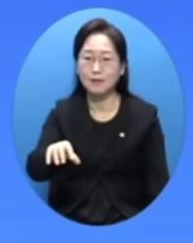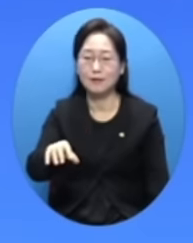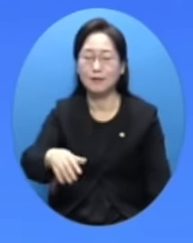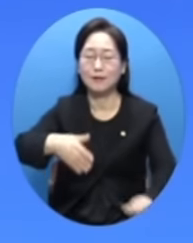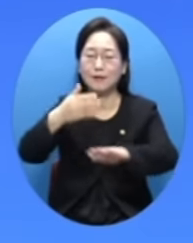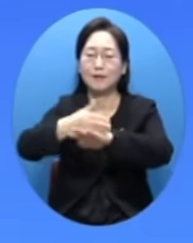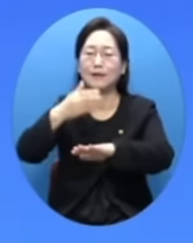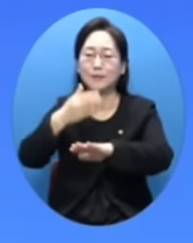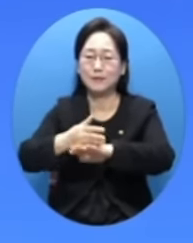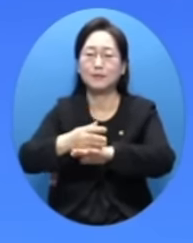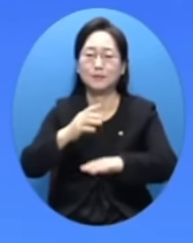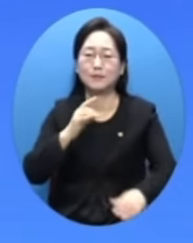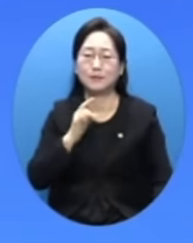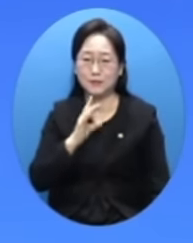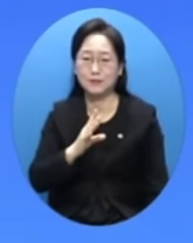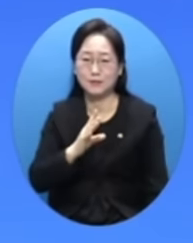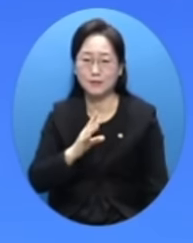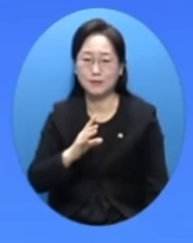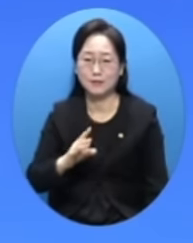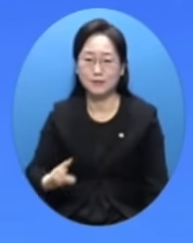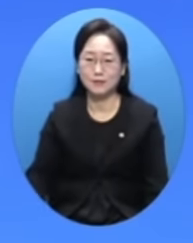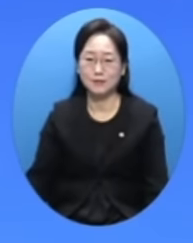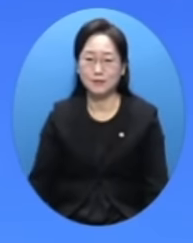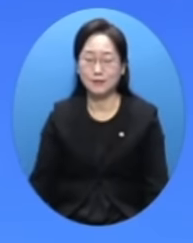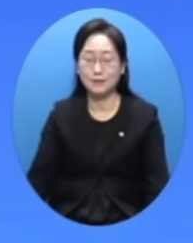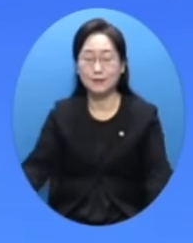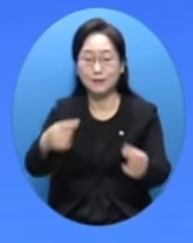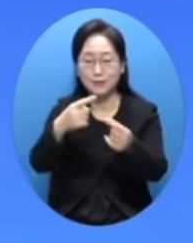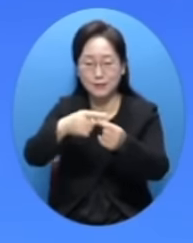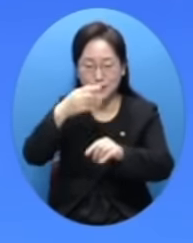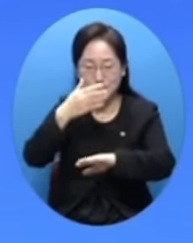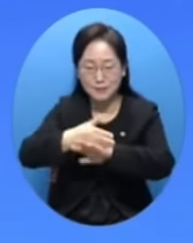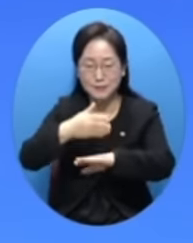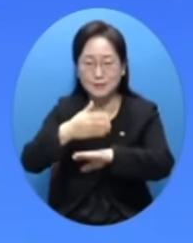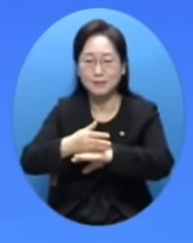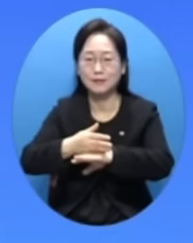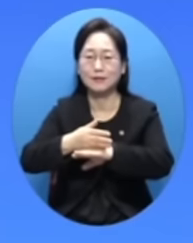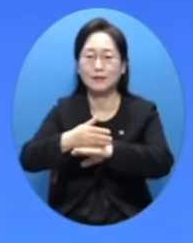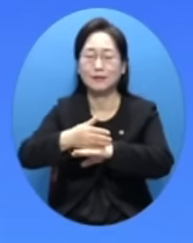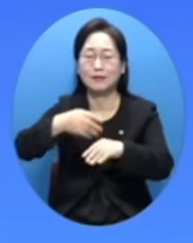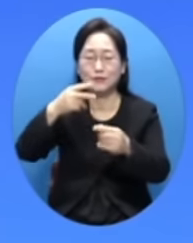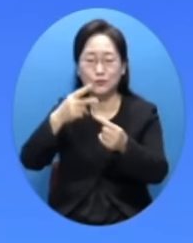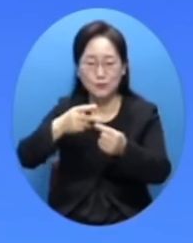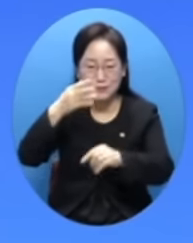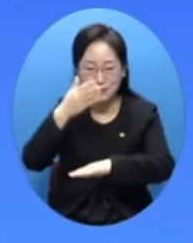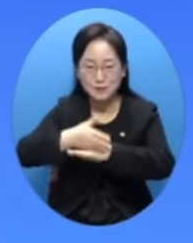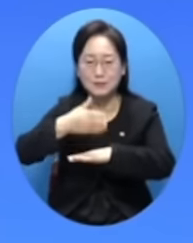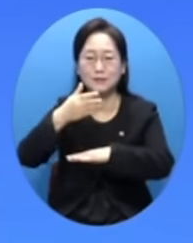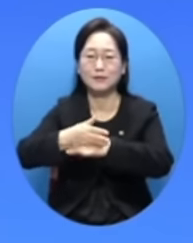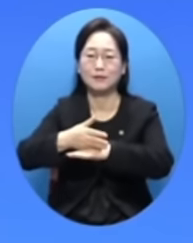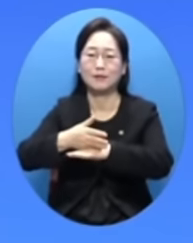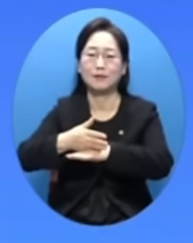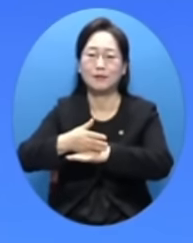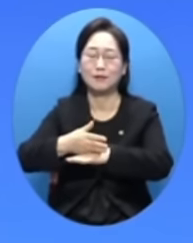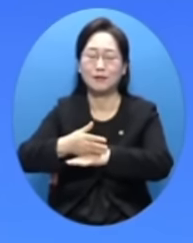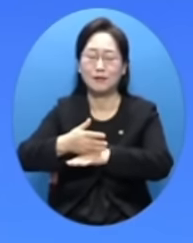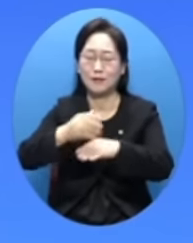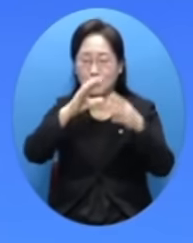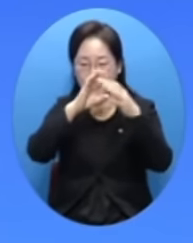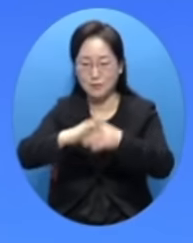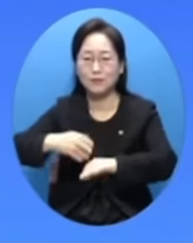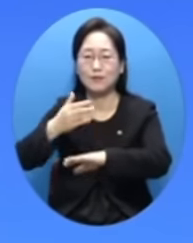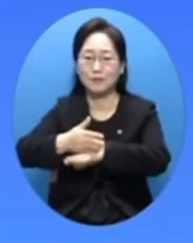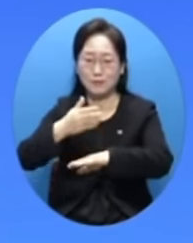감사밖에 드릴 것이 없어 첫째도 감사요 둘째도 감사요 마지막도